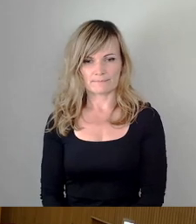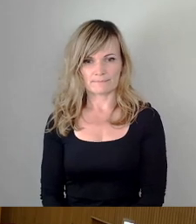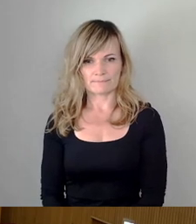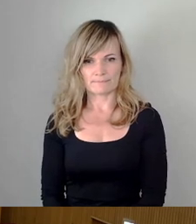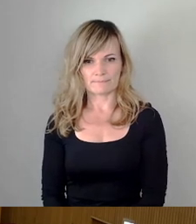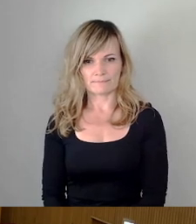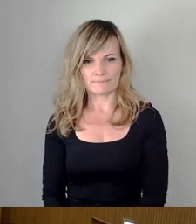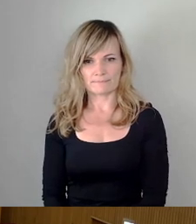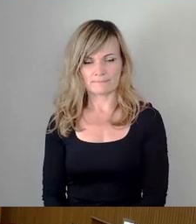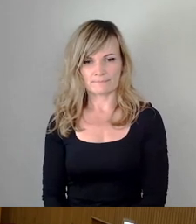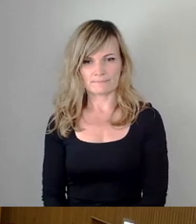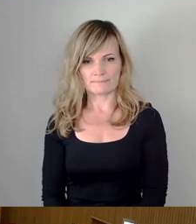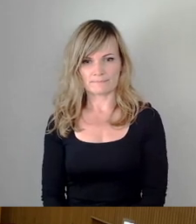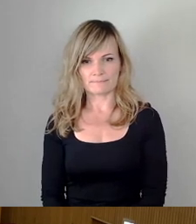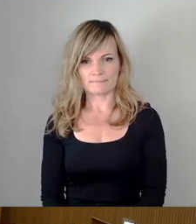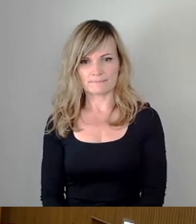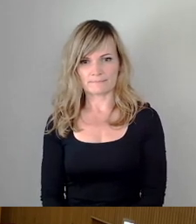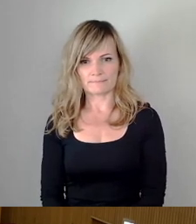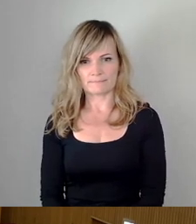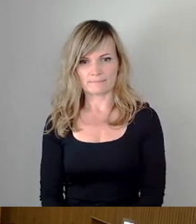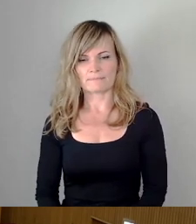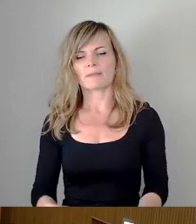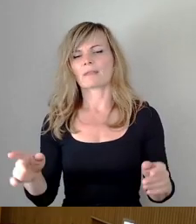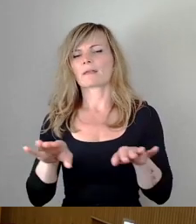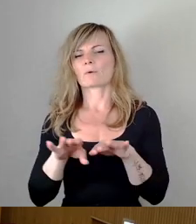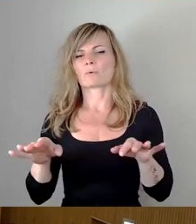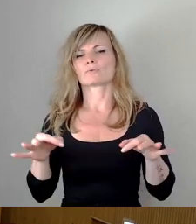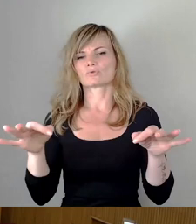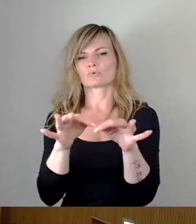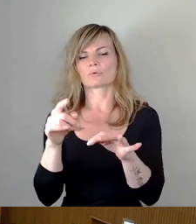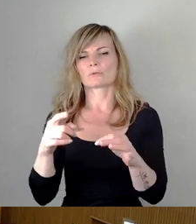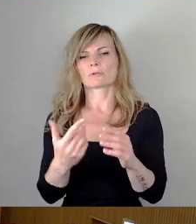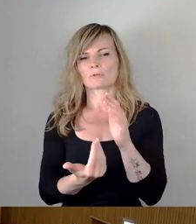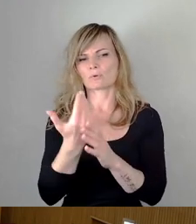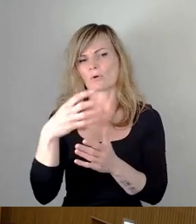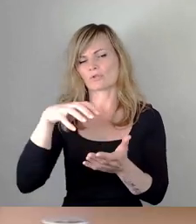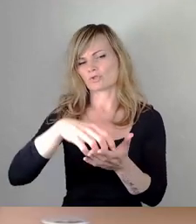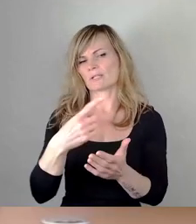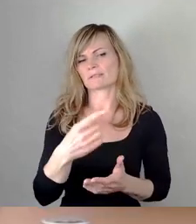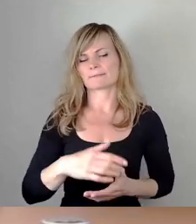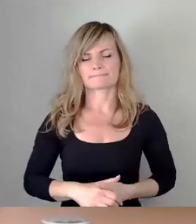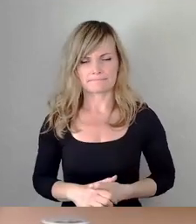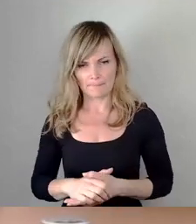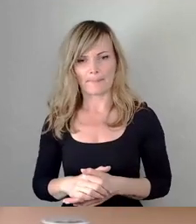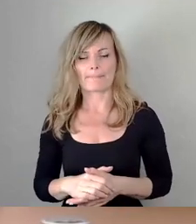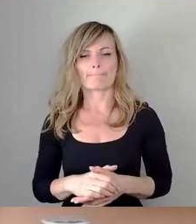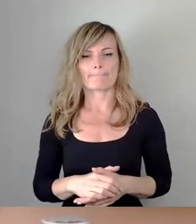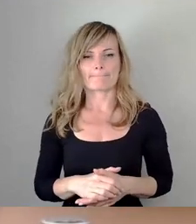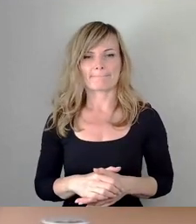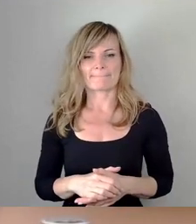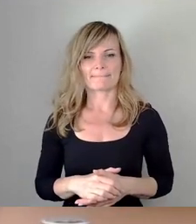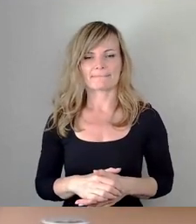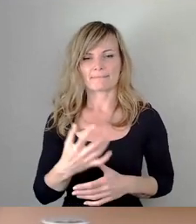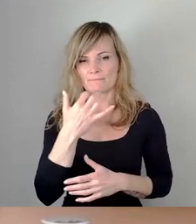um ein Grundstück in der Neustadt. Und hier würden wir beginnen zunächst, wenn gewünscht,